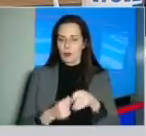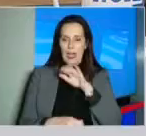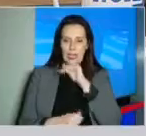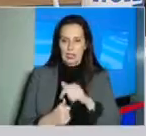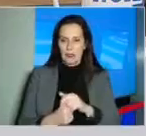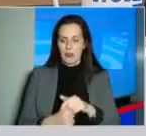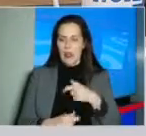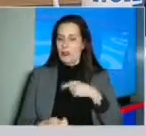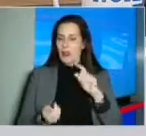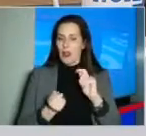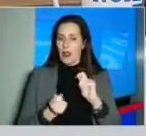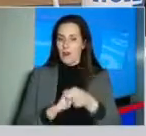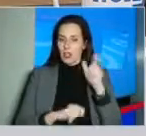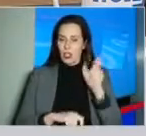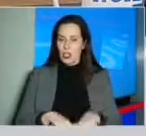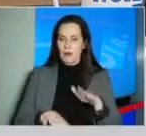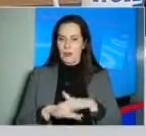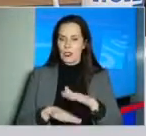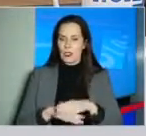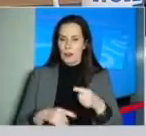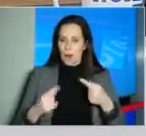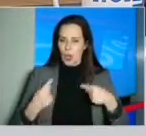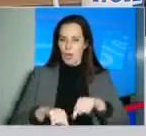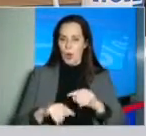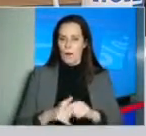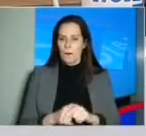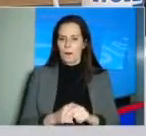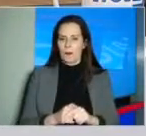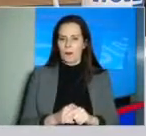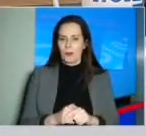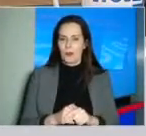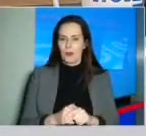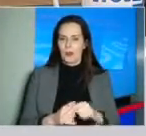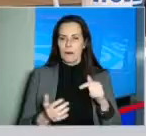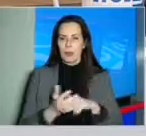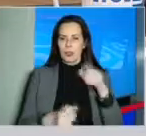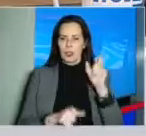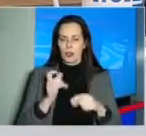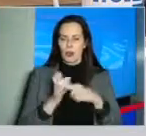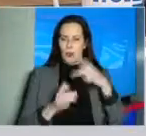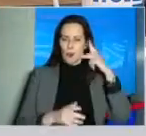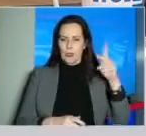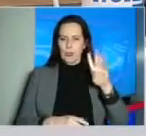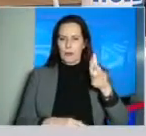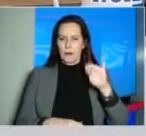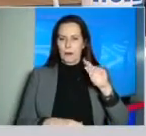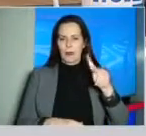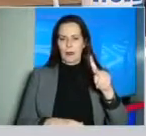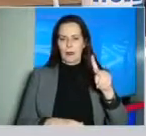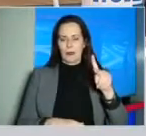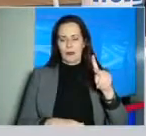לזקנה. אני הפכתי להיות לאיש מקצוע בתחום, אז אני חייבת להגיד לכם. גרנטולוגים, שמעתי. כן, כן, בזכות האנשים כמו פרופסור בריק ועוד הרבה